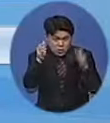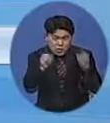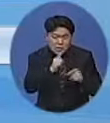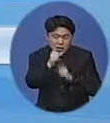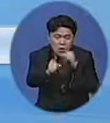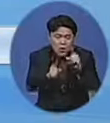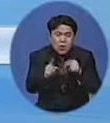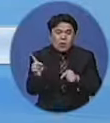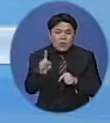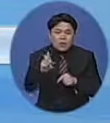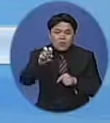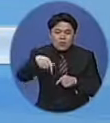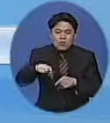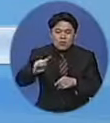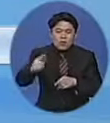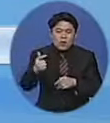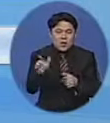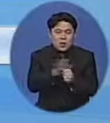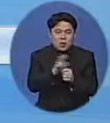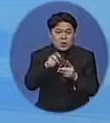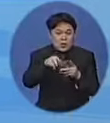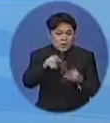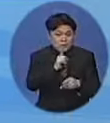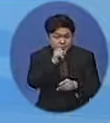무한돌봄센터에 하시면 됩니다.